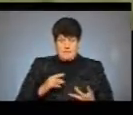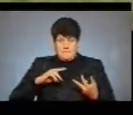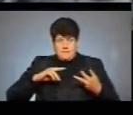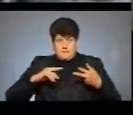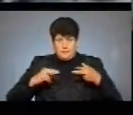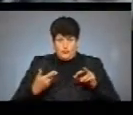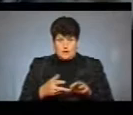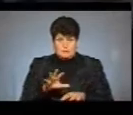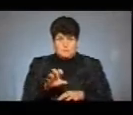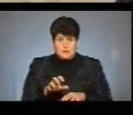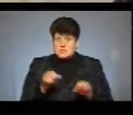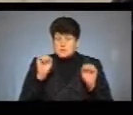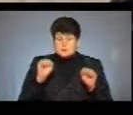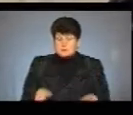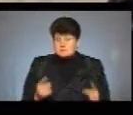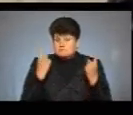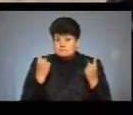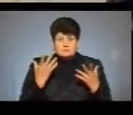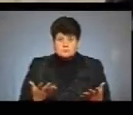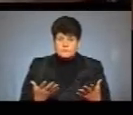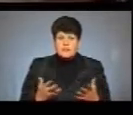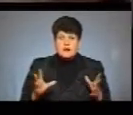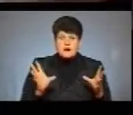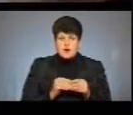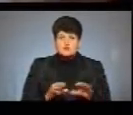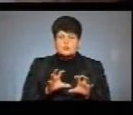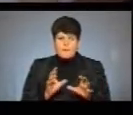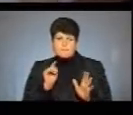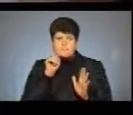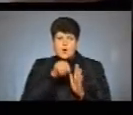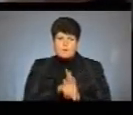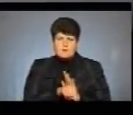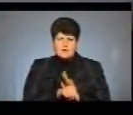пса-нанороботу з суперможливостями. Разом із собакою Фокстером Макс потрапляє у вир